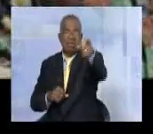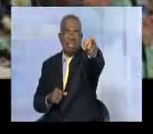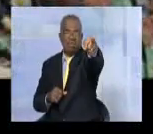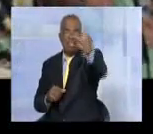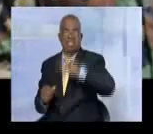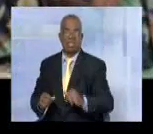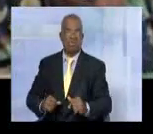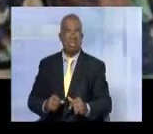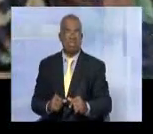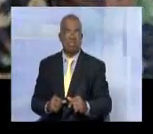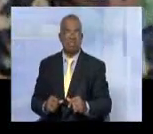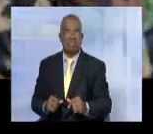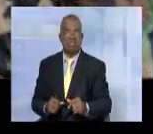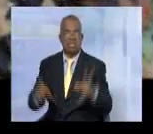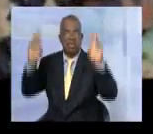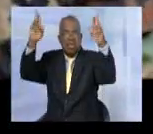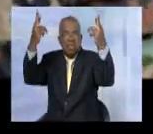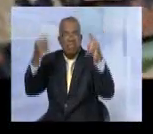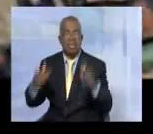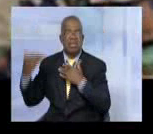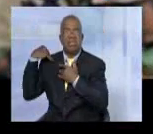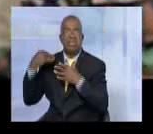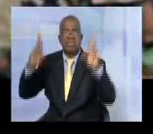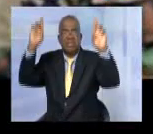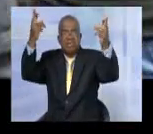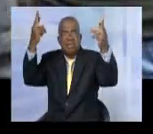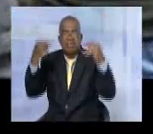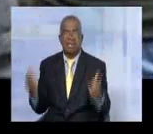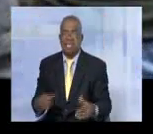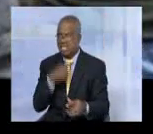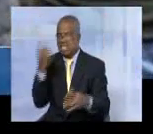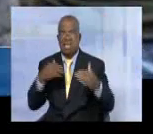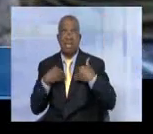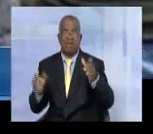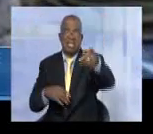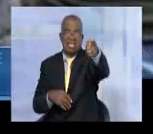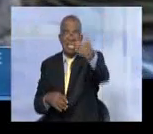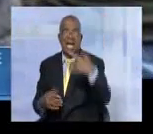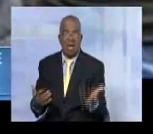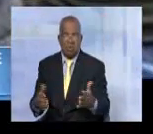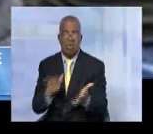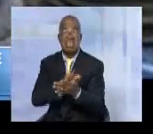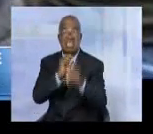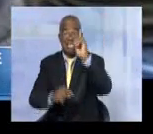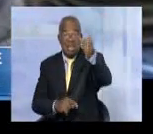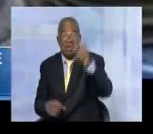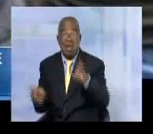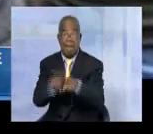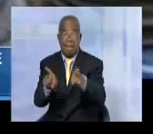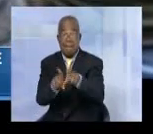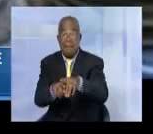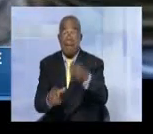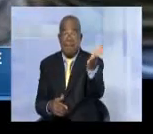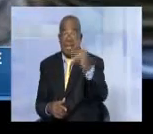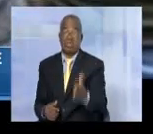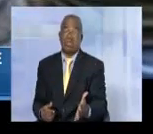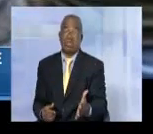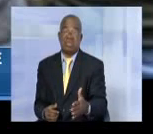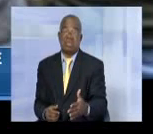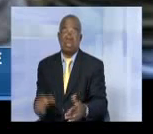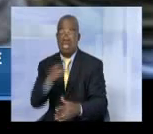aucune menace. C'est à la faveur de la crise armée de 2002 que Amadé Orémi et ses hommes ont pris leur quartier dans la